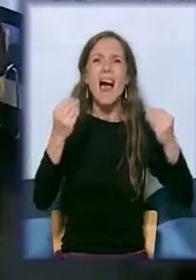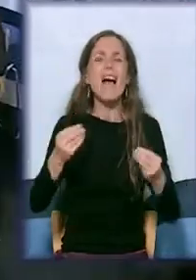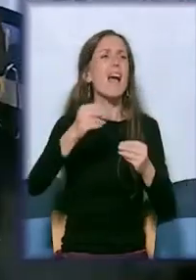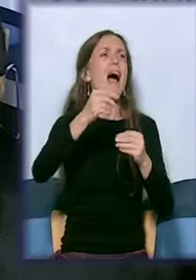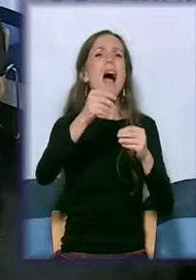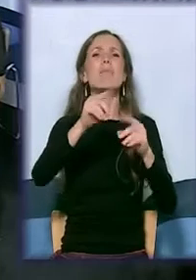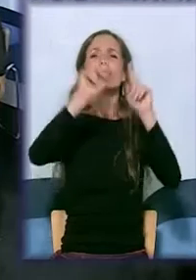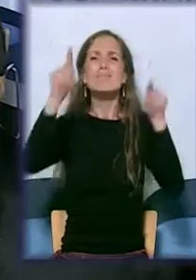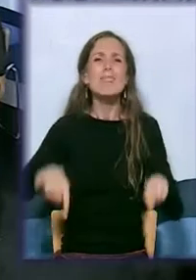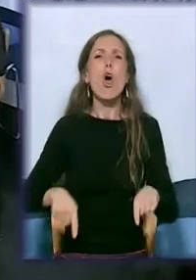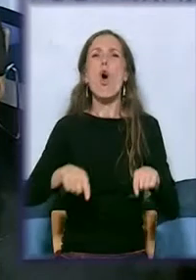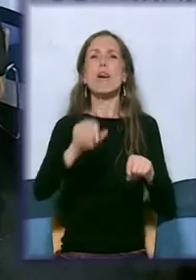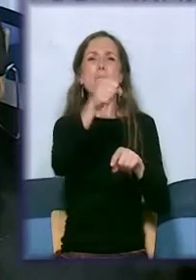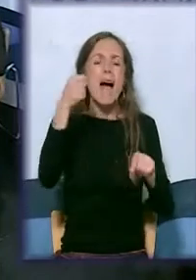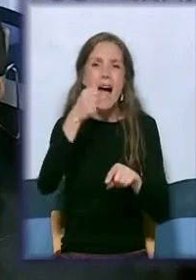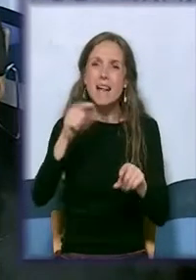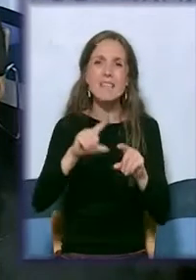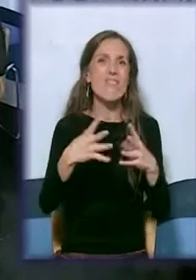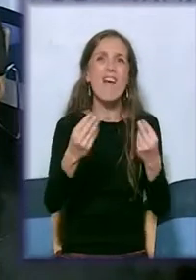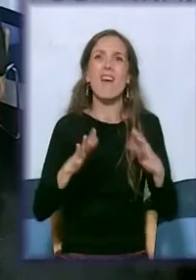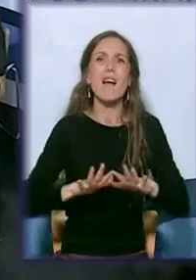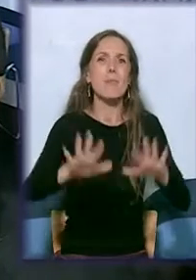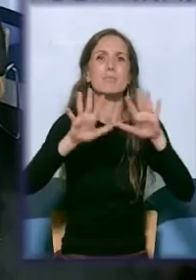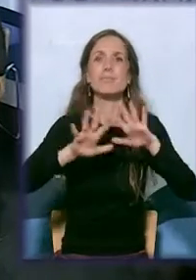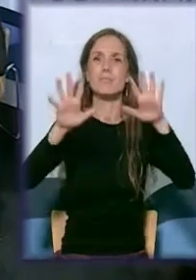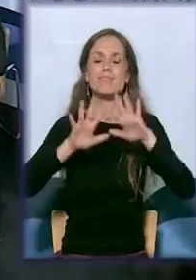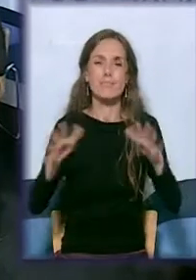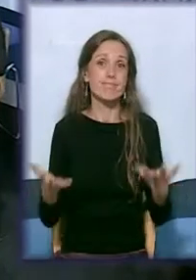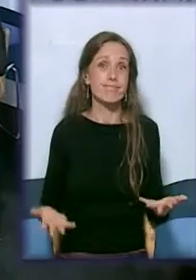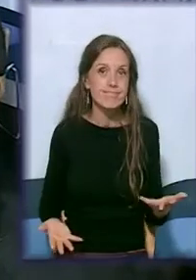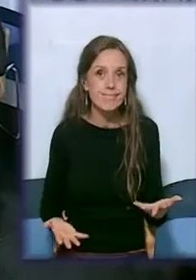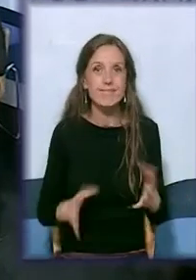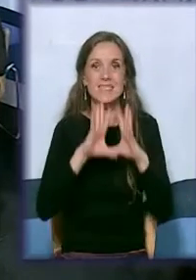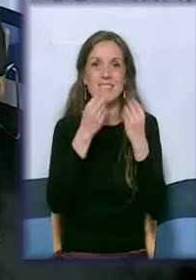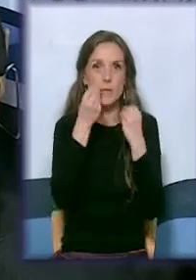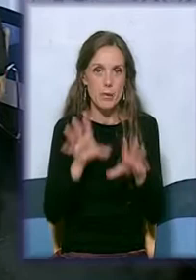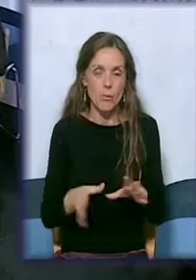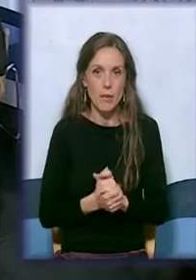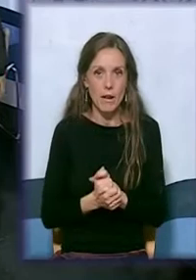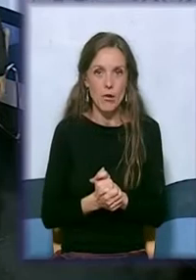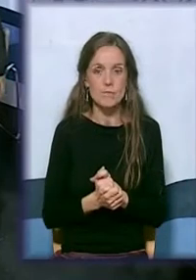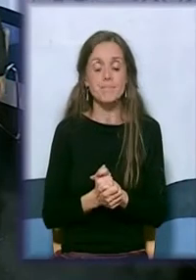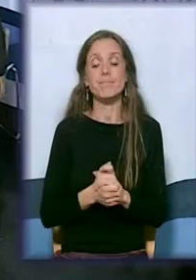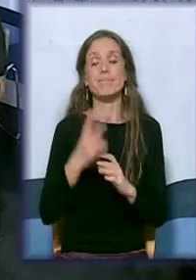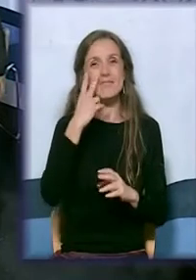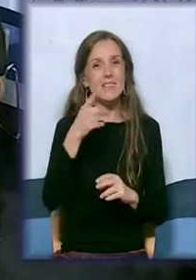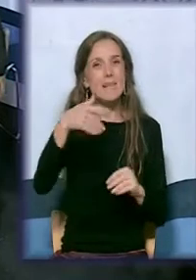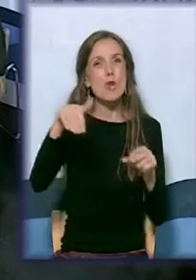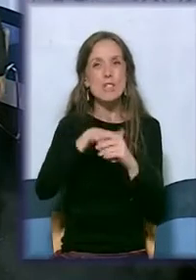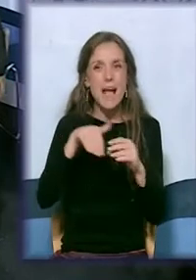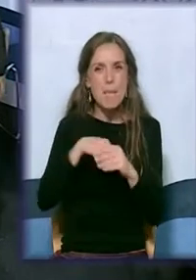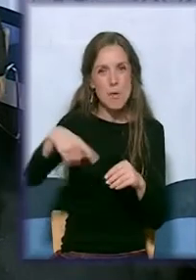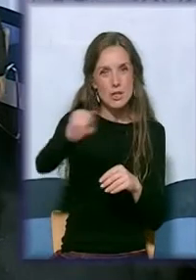stradali, sve ono što je celokupno, jer je on uvek malo prizeman. Videli smo da su pokušali vaši zaposleni